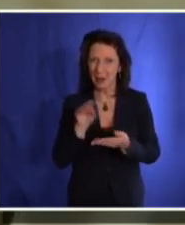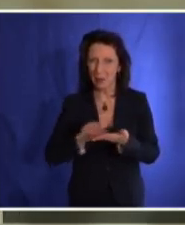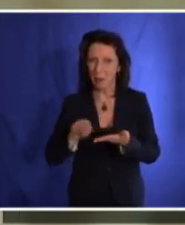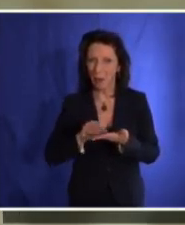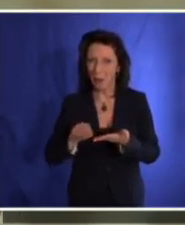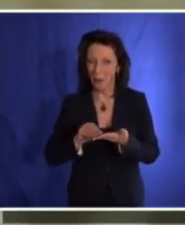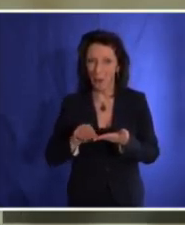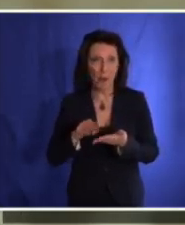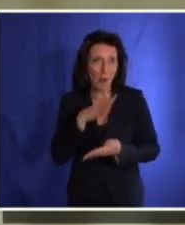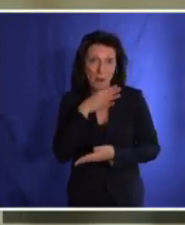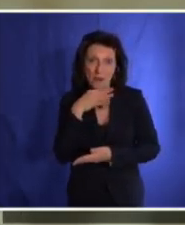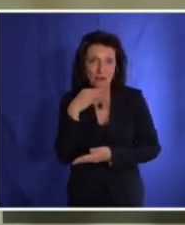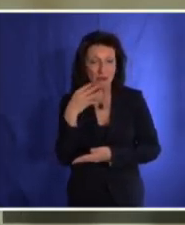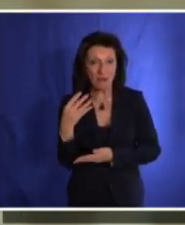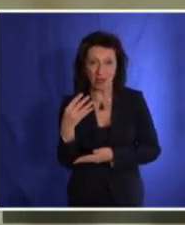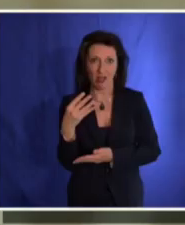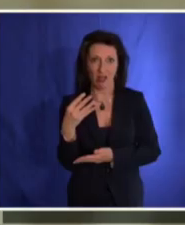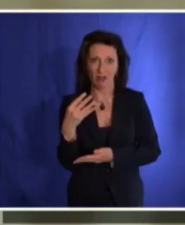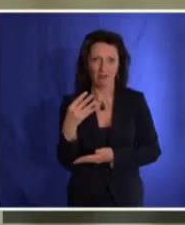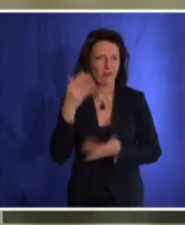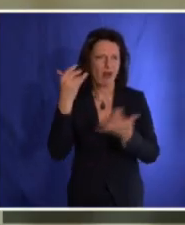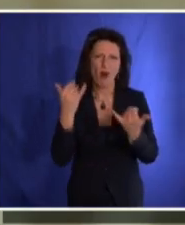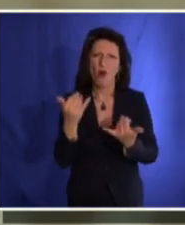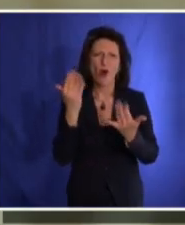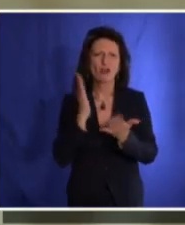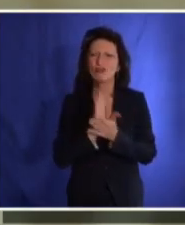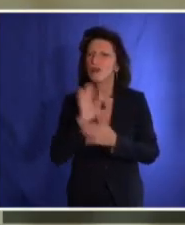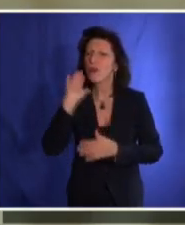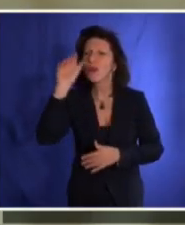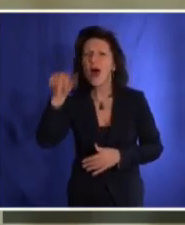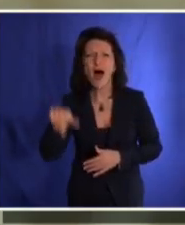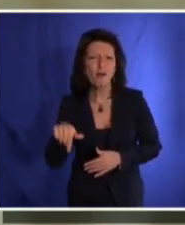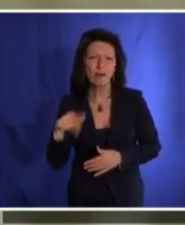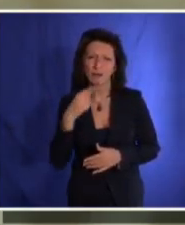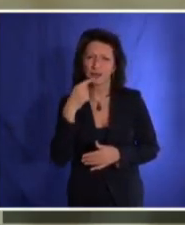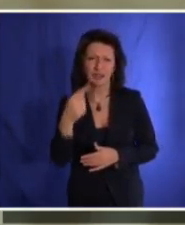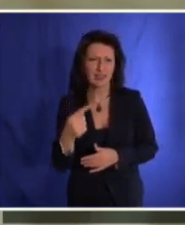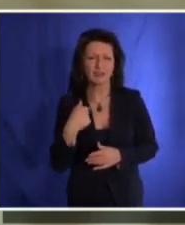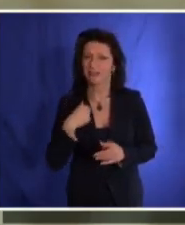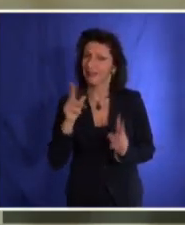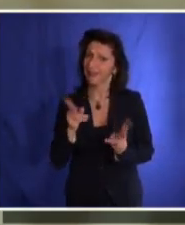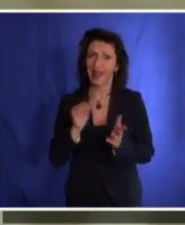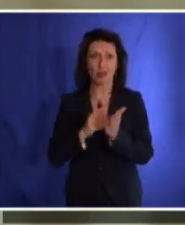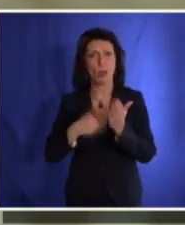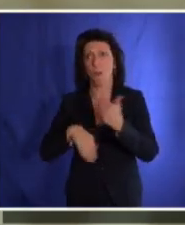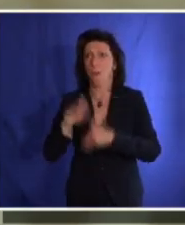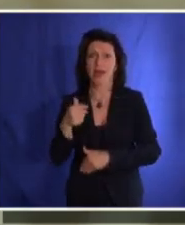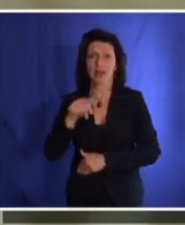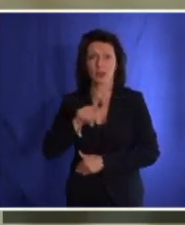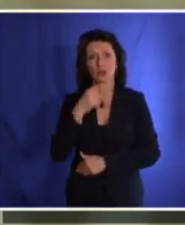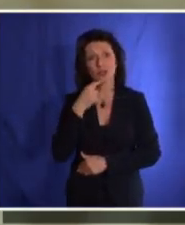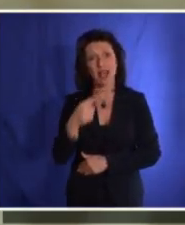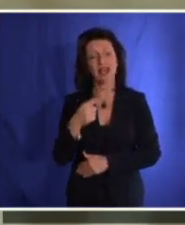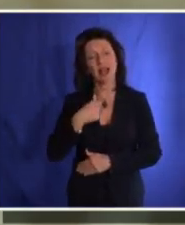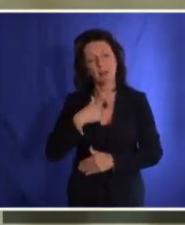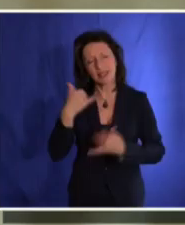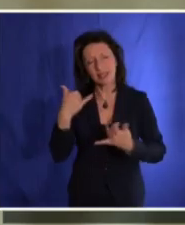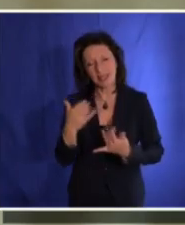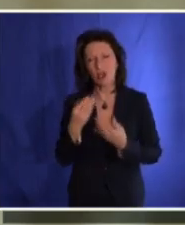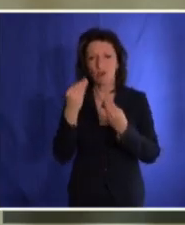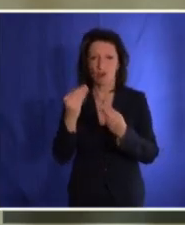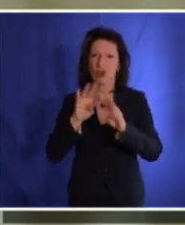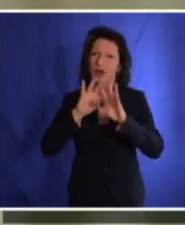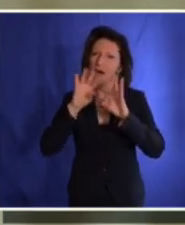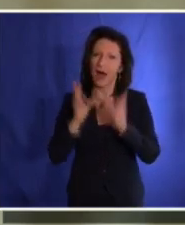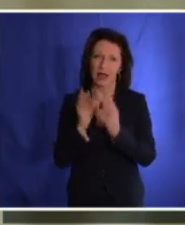Viele haben dich heute schon beschrieben, ich könnte einige Dinge dazufügen. Ich wünsche dir alles erdenklich Gute.